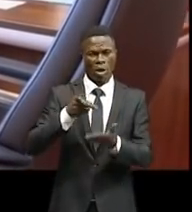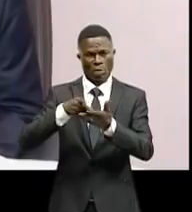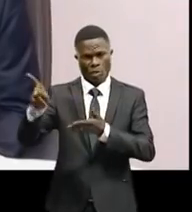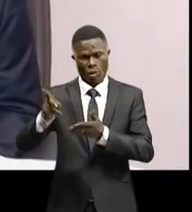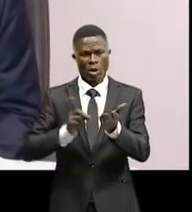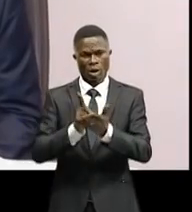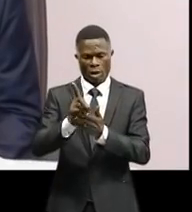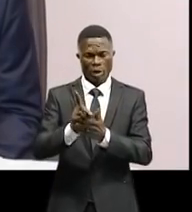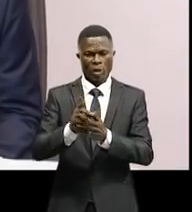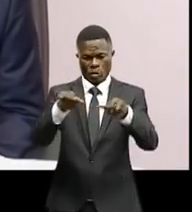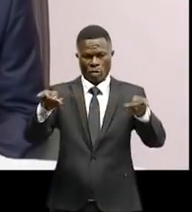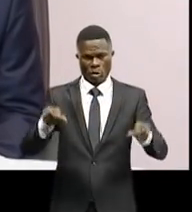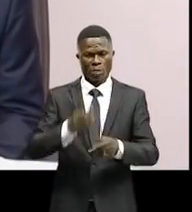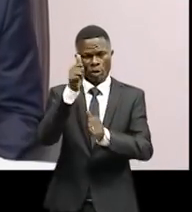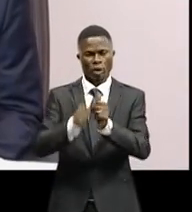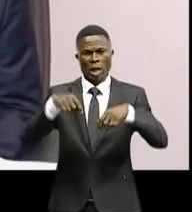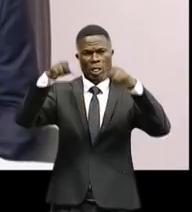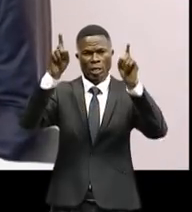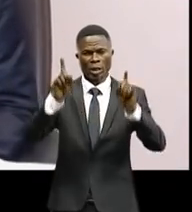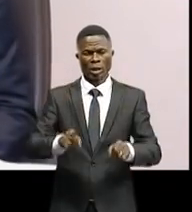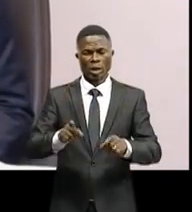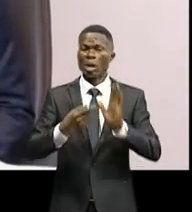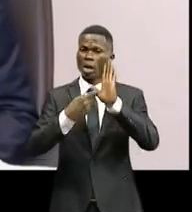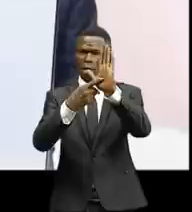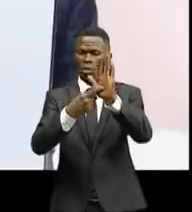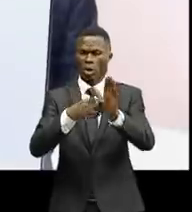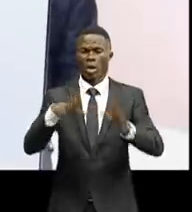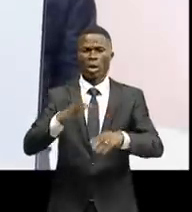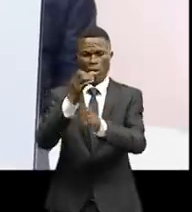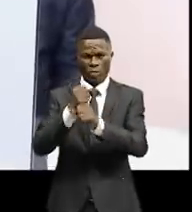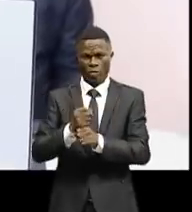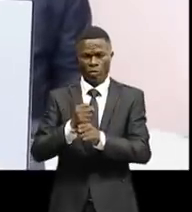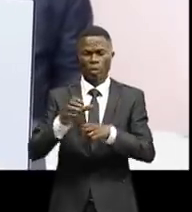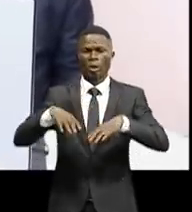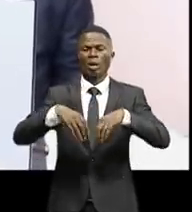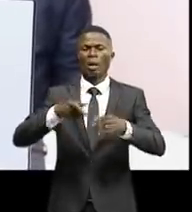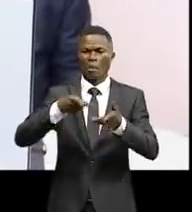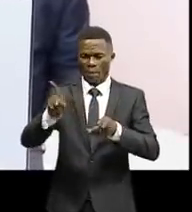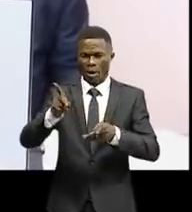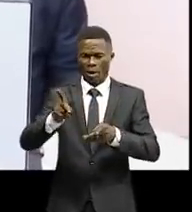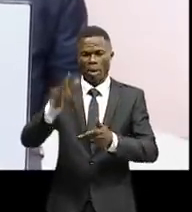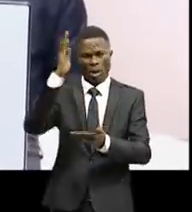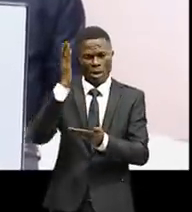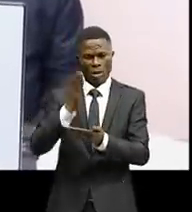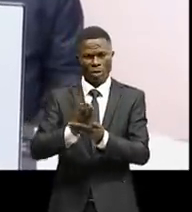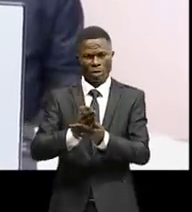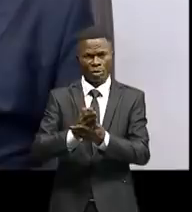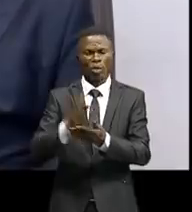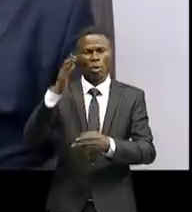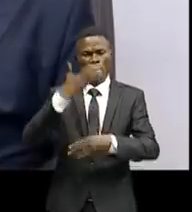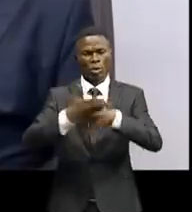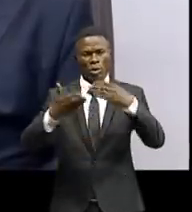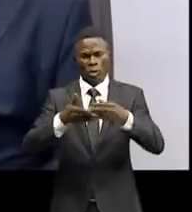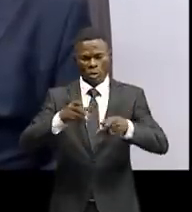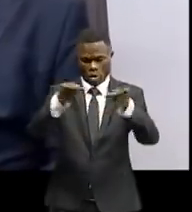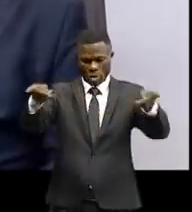les droits superficiels annuels, de présenter et d'obtenir l'approbation du plan d'atténuation et des réhabilitations